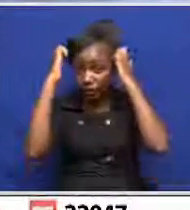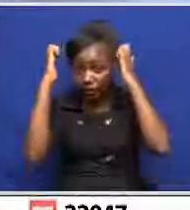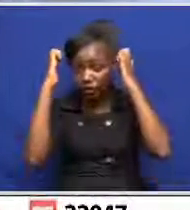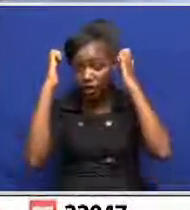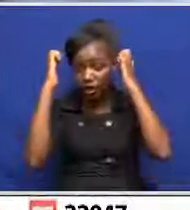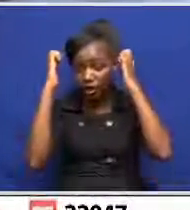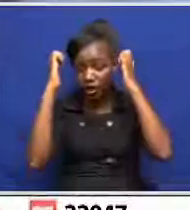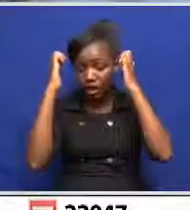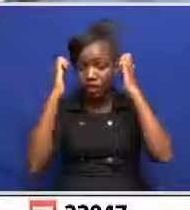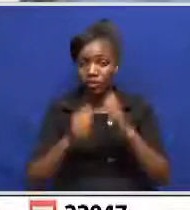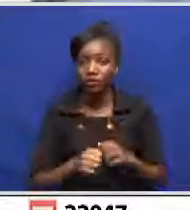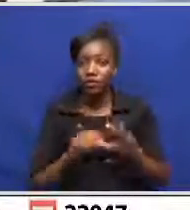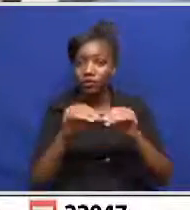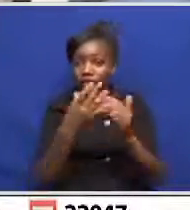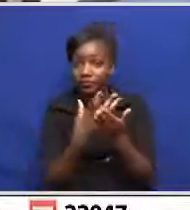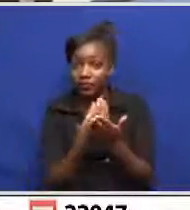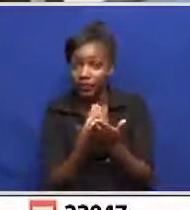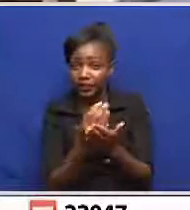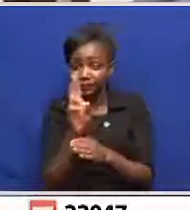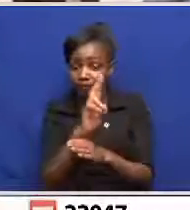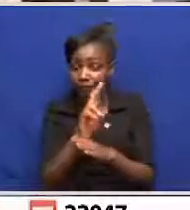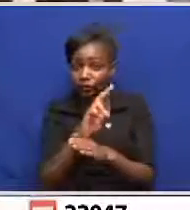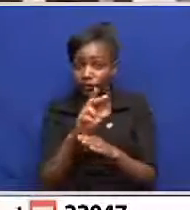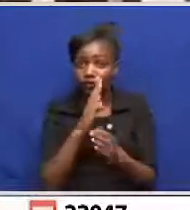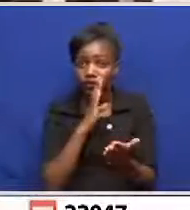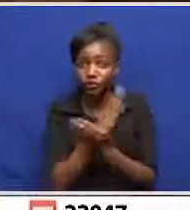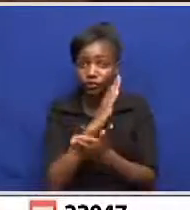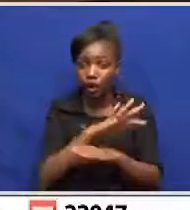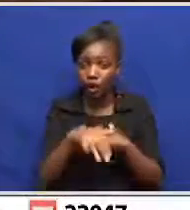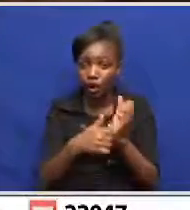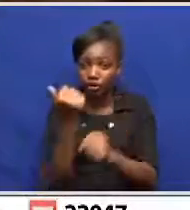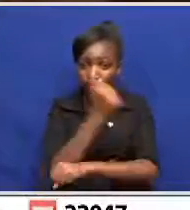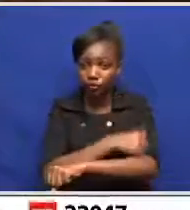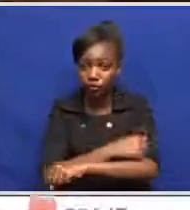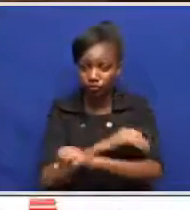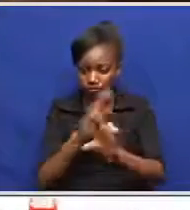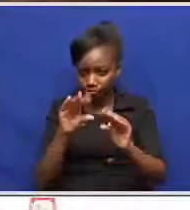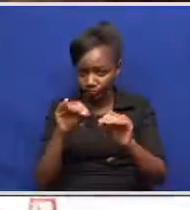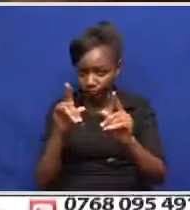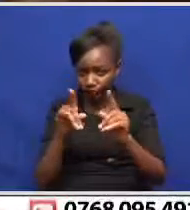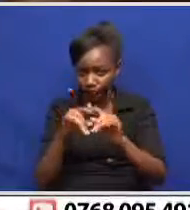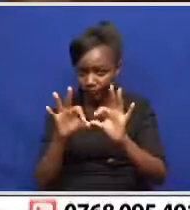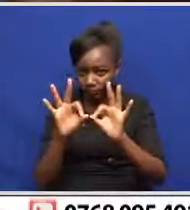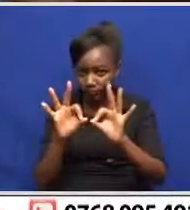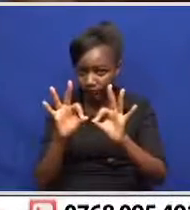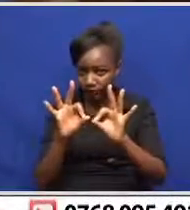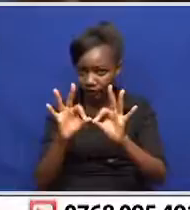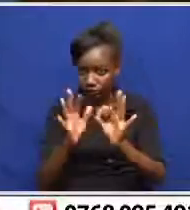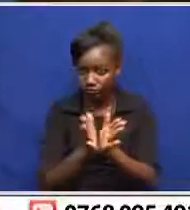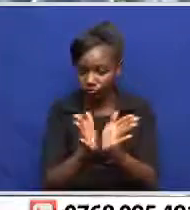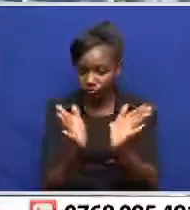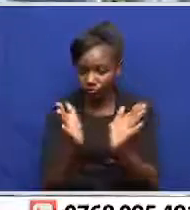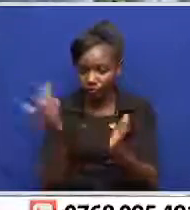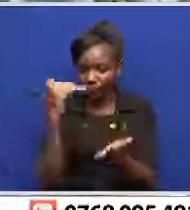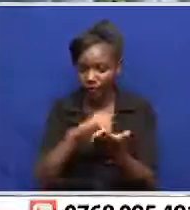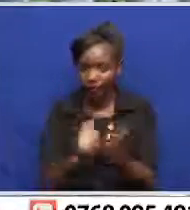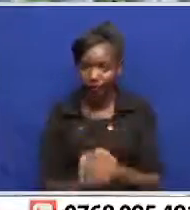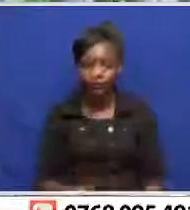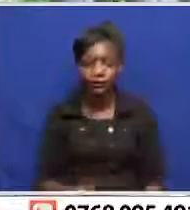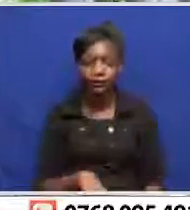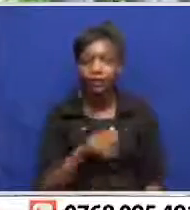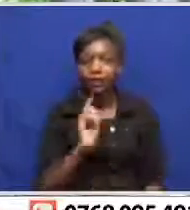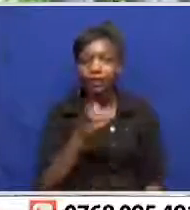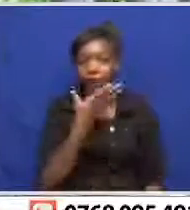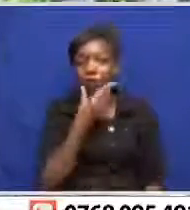moha kutoa fedha zit tuma kuhaku hizo Zina fiki viw yango ku fungi Tena wewe ni